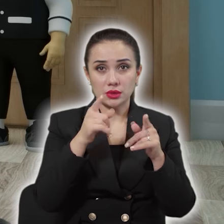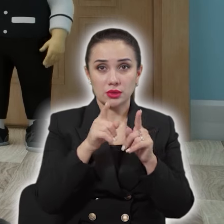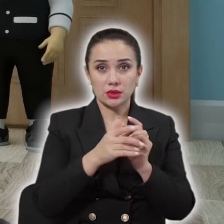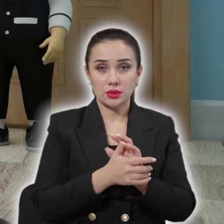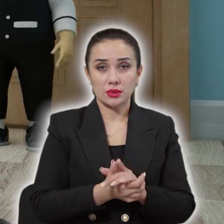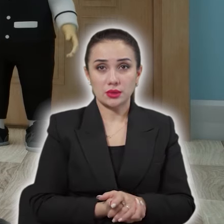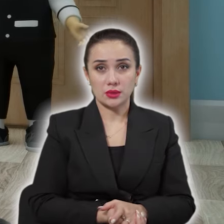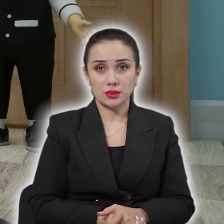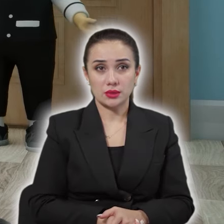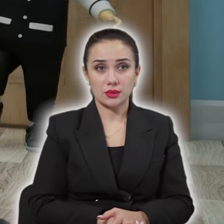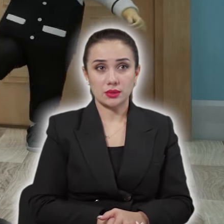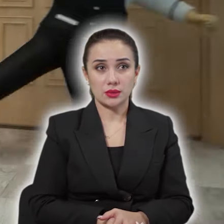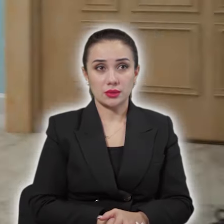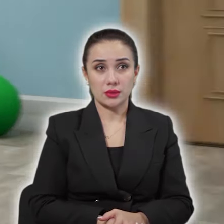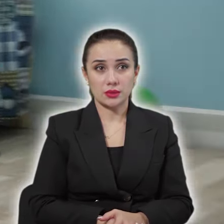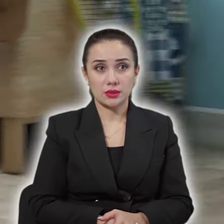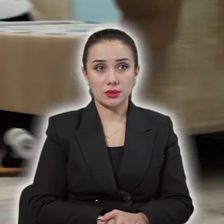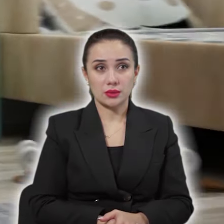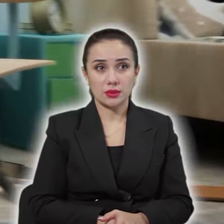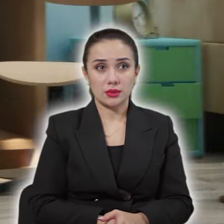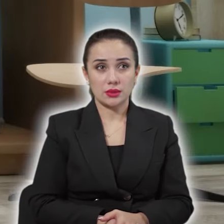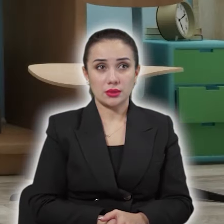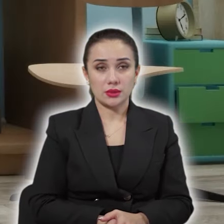yaqinida. Ha, albatta.